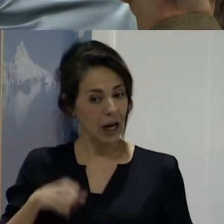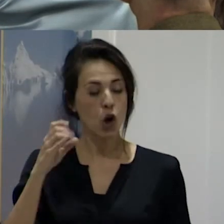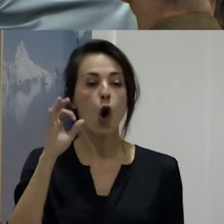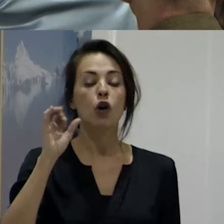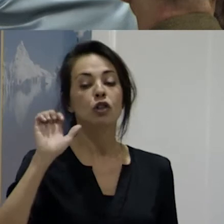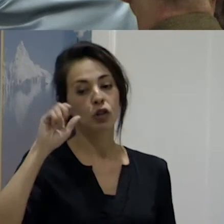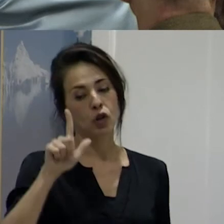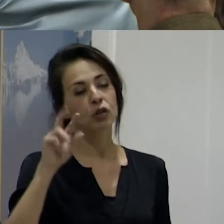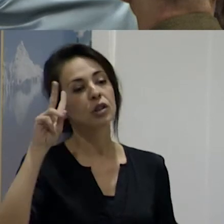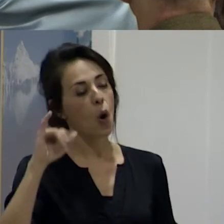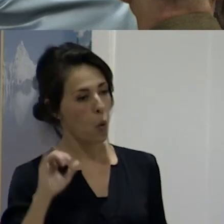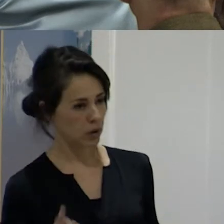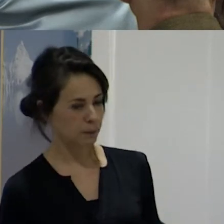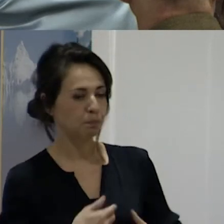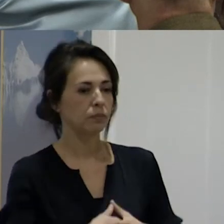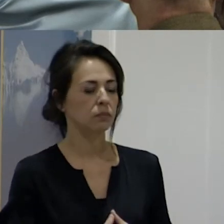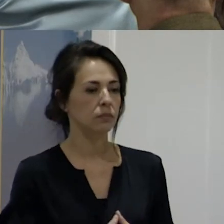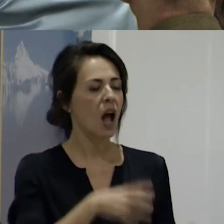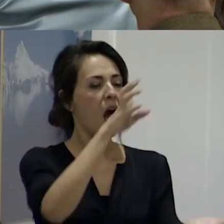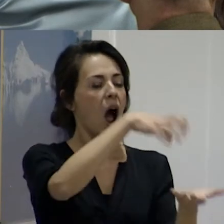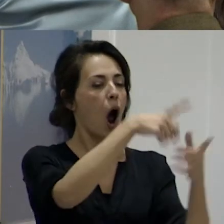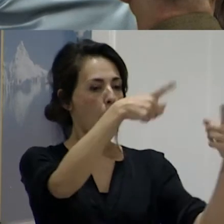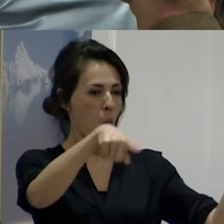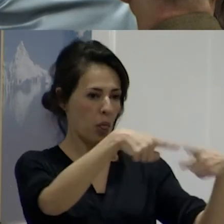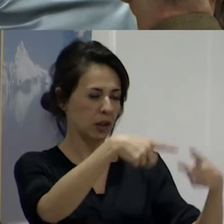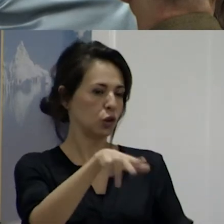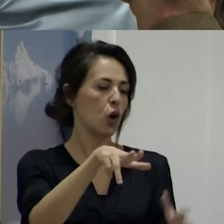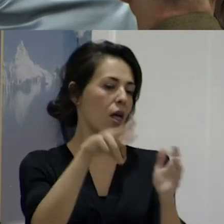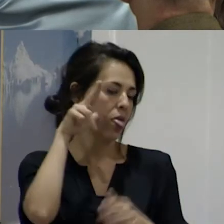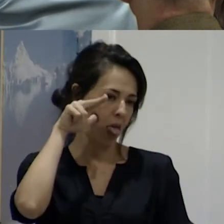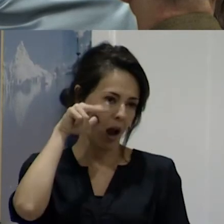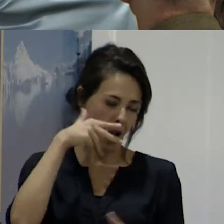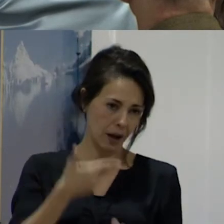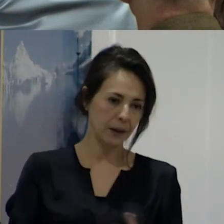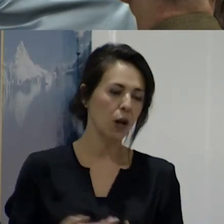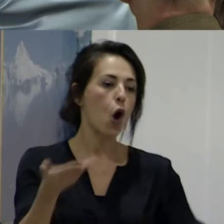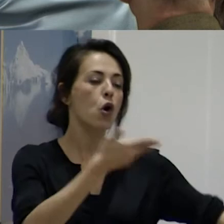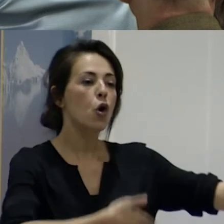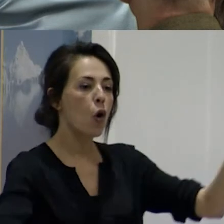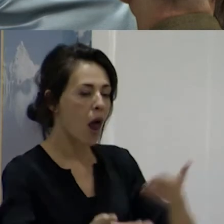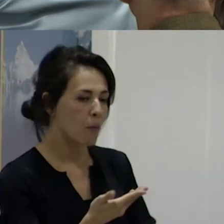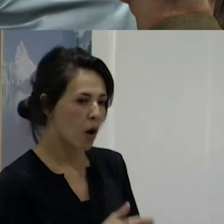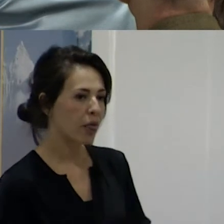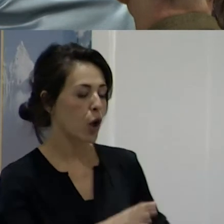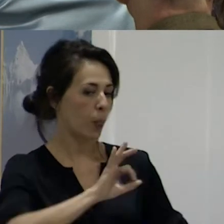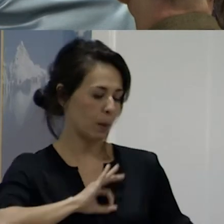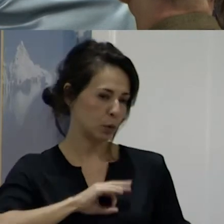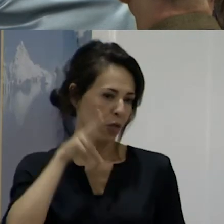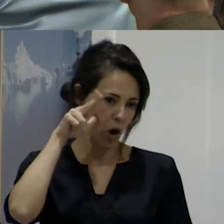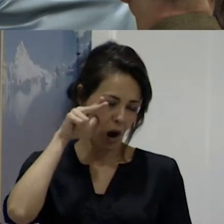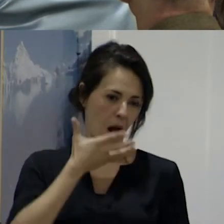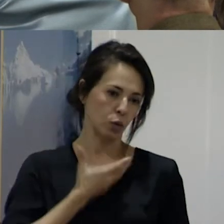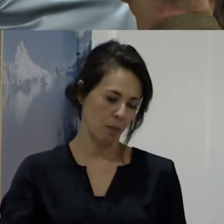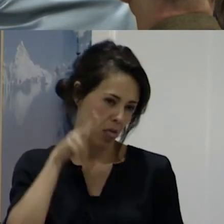l'Auditori de la Diputació d'Alacant, a l'ADA, en col·laboració amb la Diputació d'Alacant i l'Ajuntament d'Alacant, per la